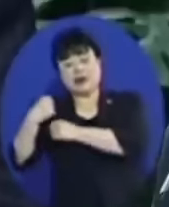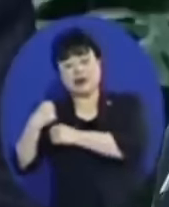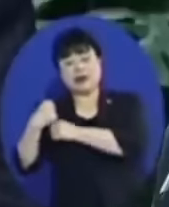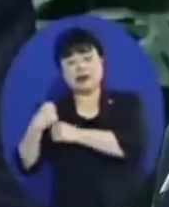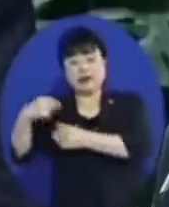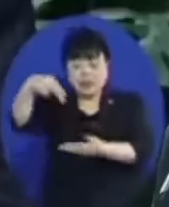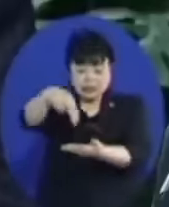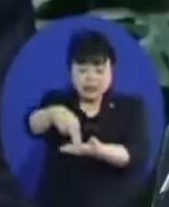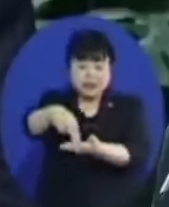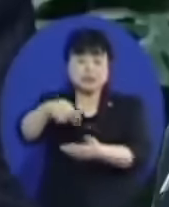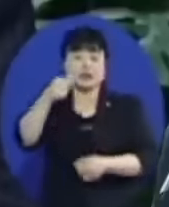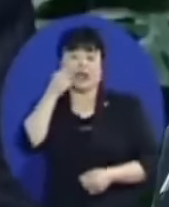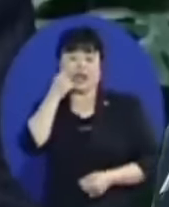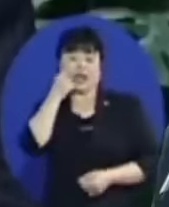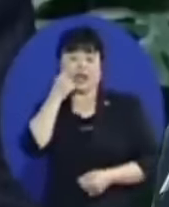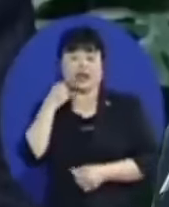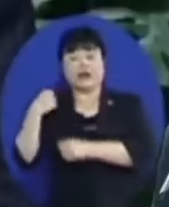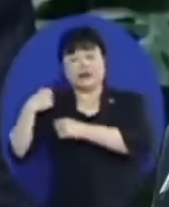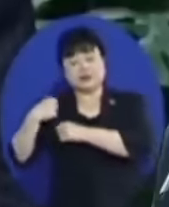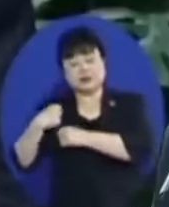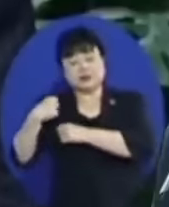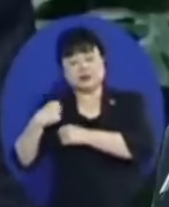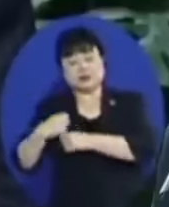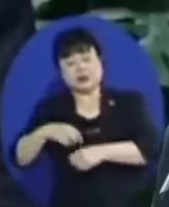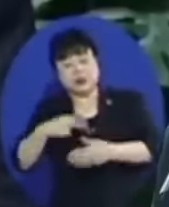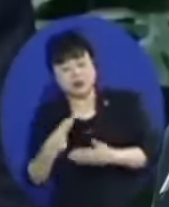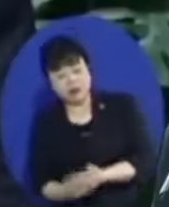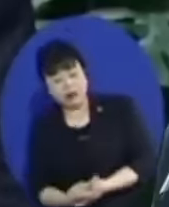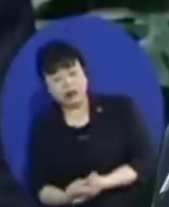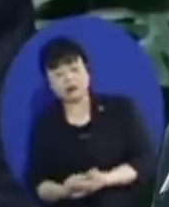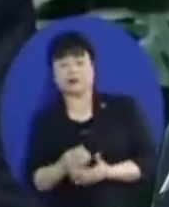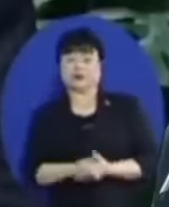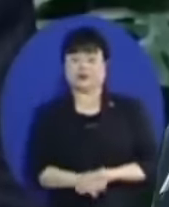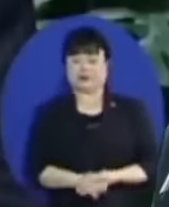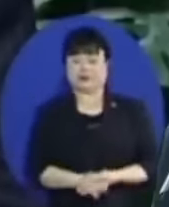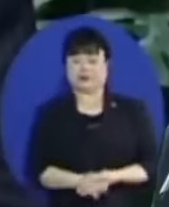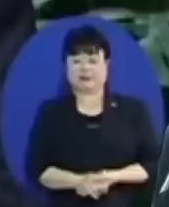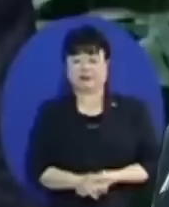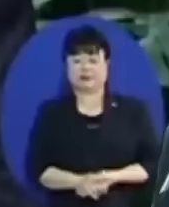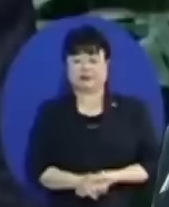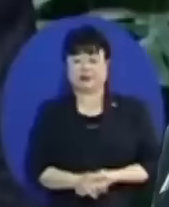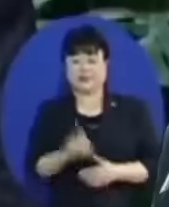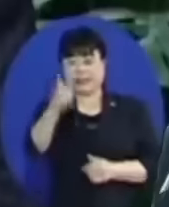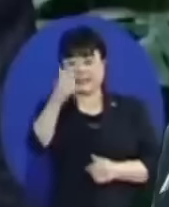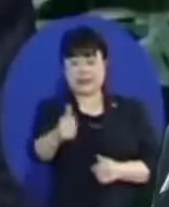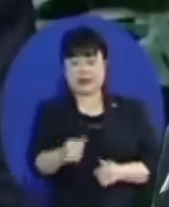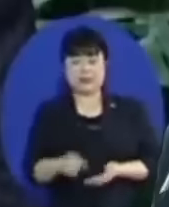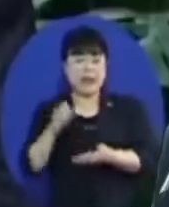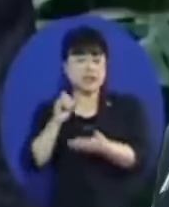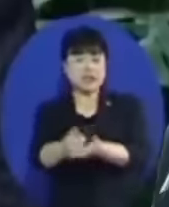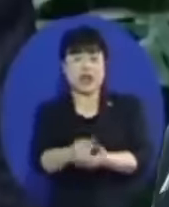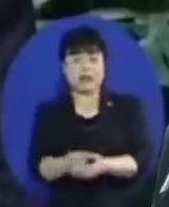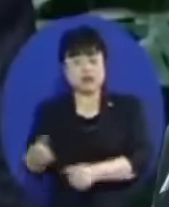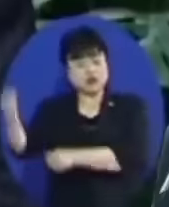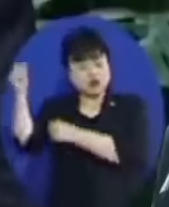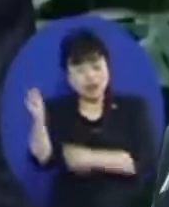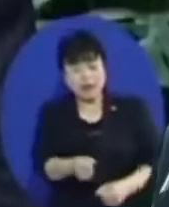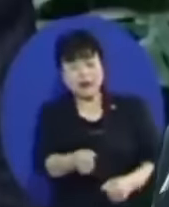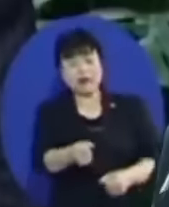일어나지 못했습니다. 짐을 걸머쥐고 땅에 주저앉아 버렸습니다. 그러니까 반장이 와서 발로 차고 몽둥이로